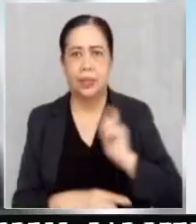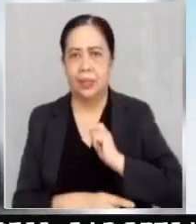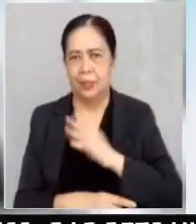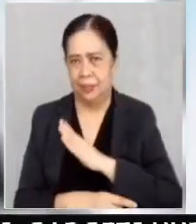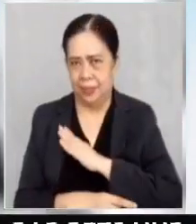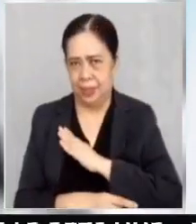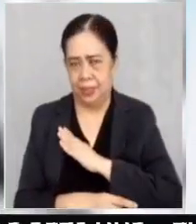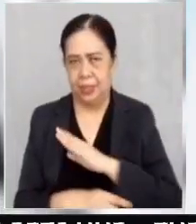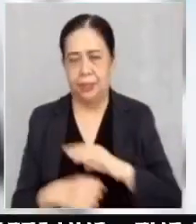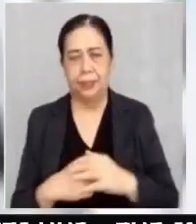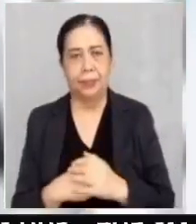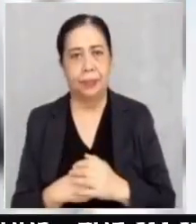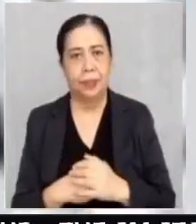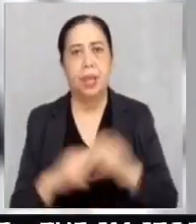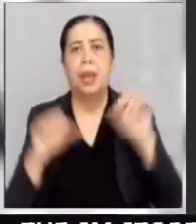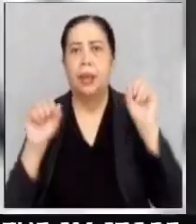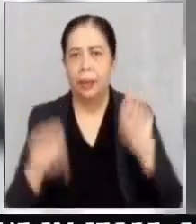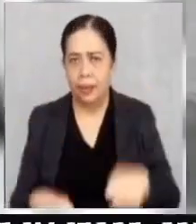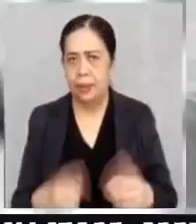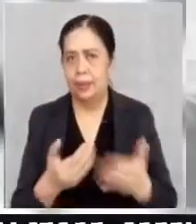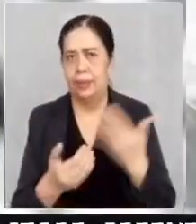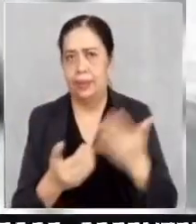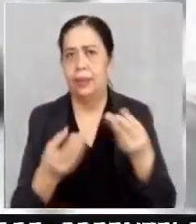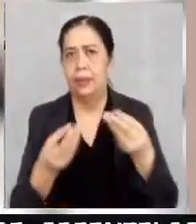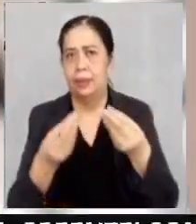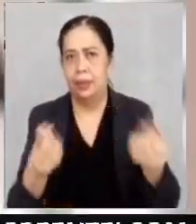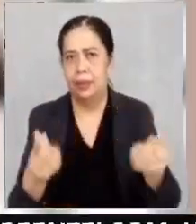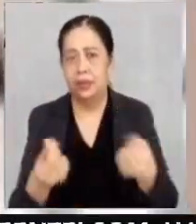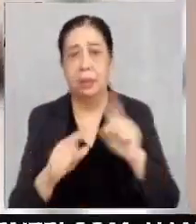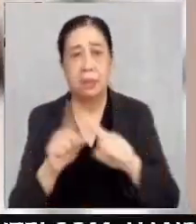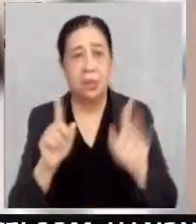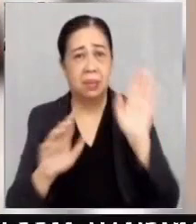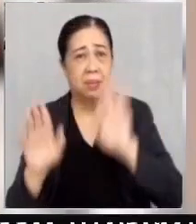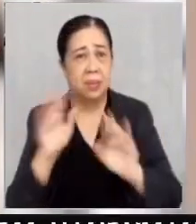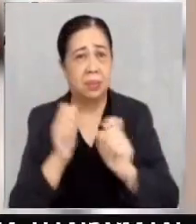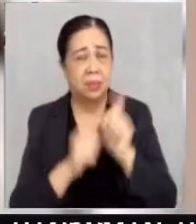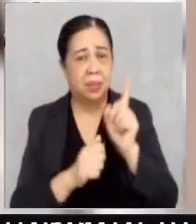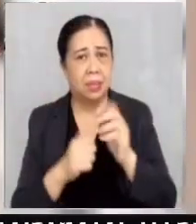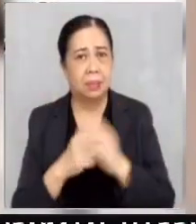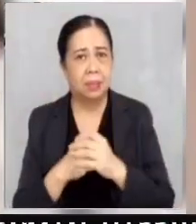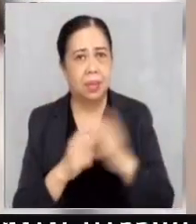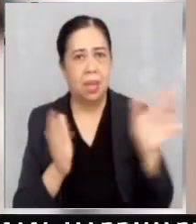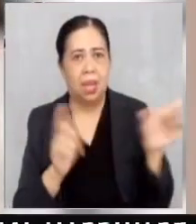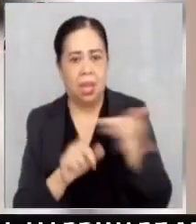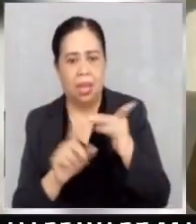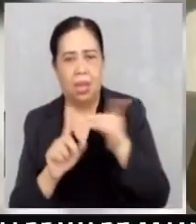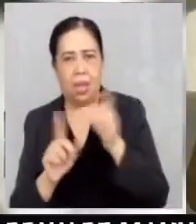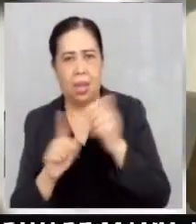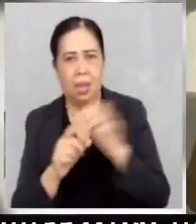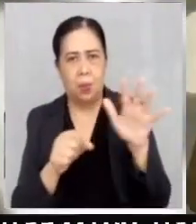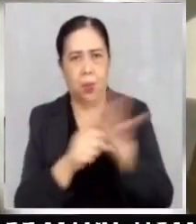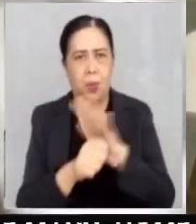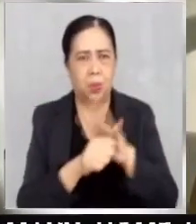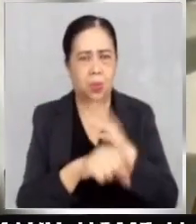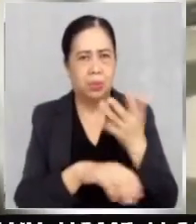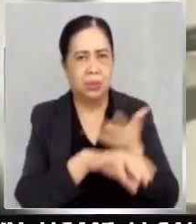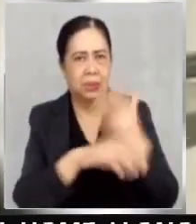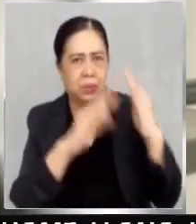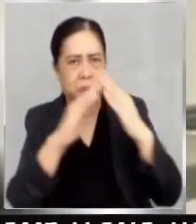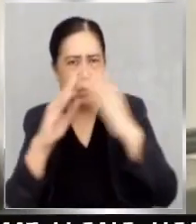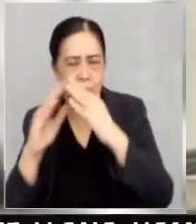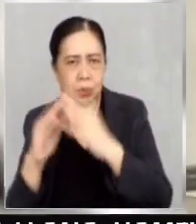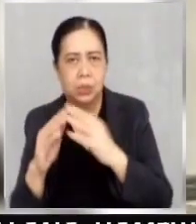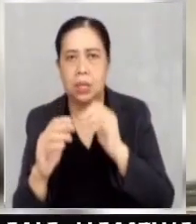TB na kayang-kayang gamutin. Ang problema, bukod sa hawaan sa mga siksikang tirahan, hindi raw